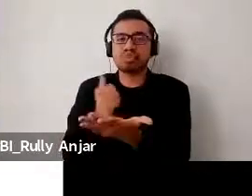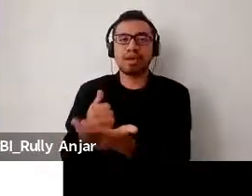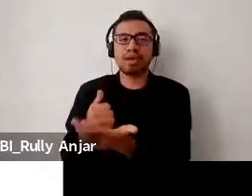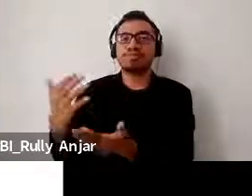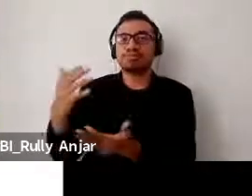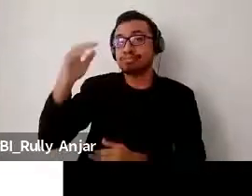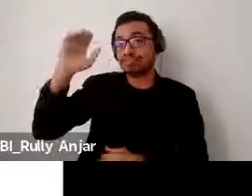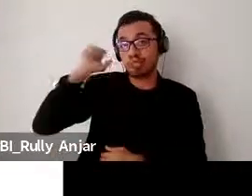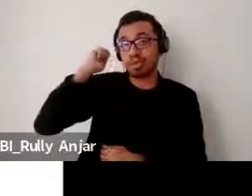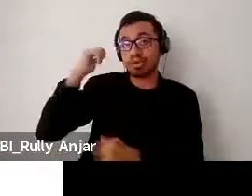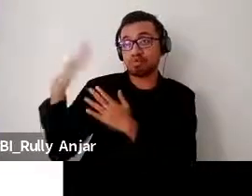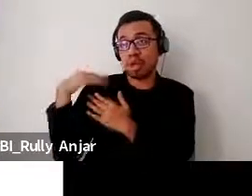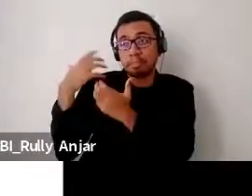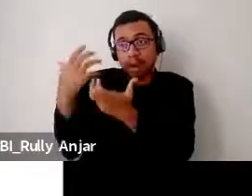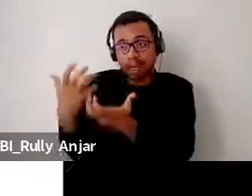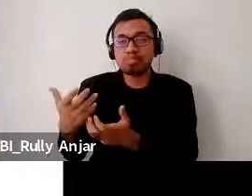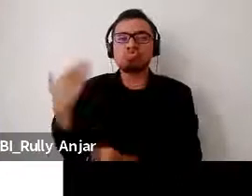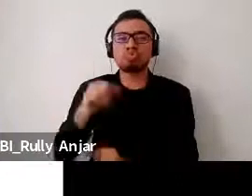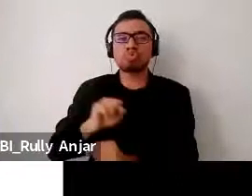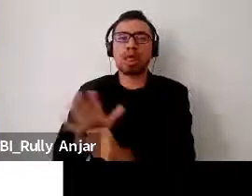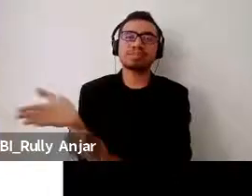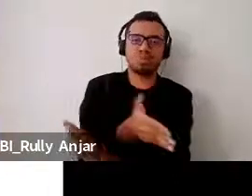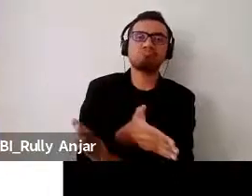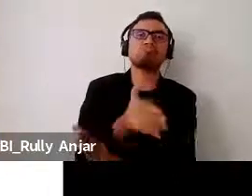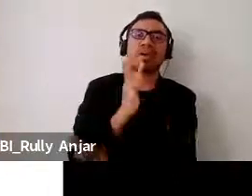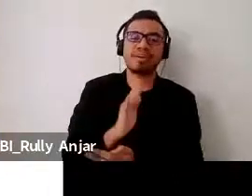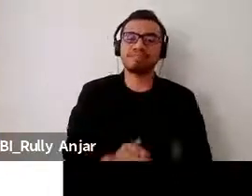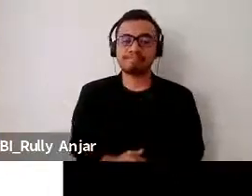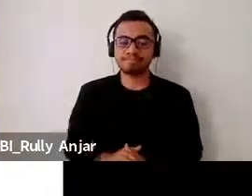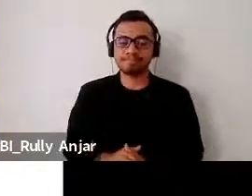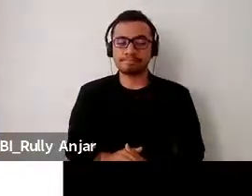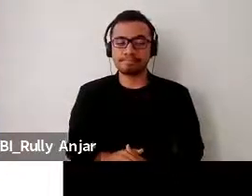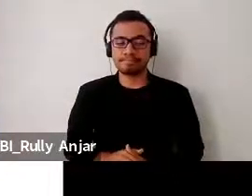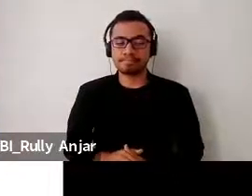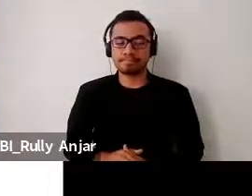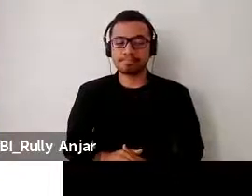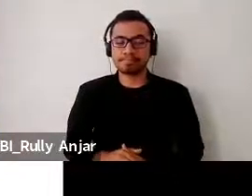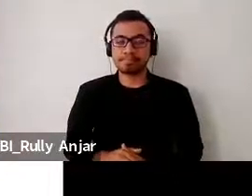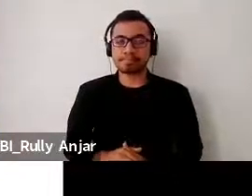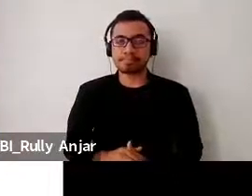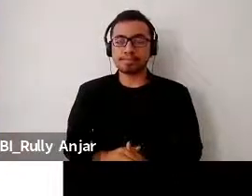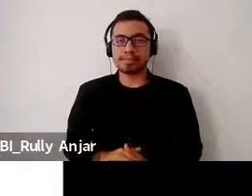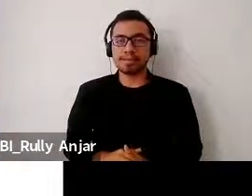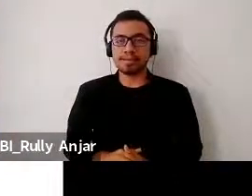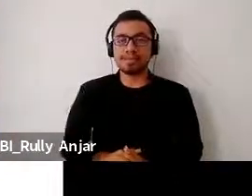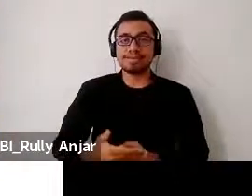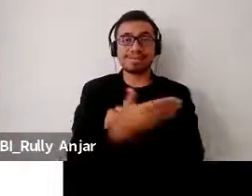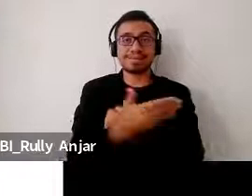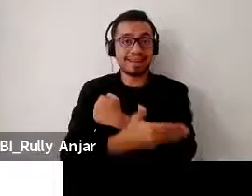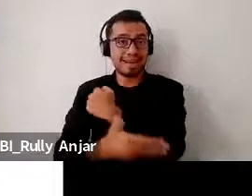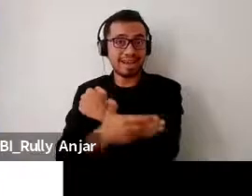Diah bicara tentang social protection ya. Di banyak negara ada social protection